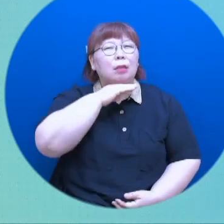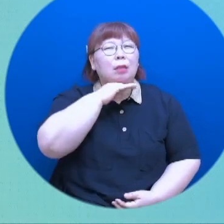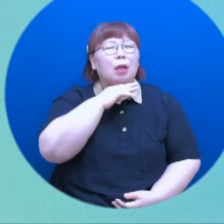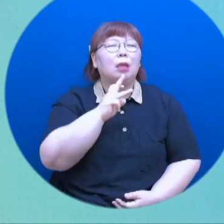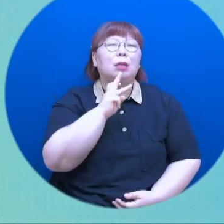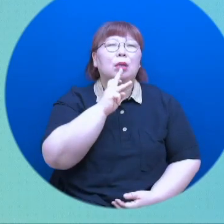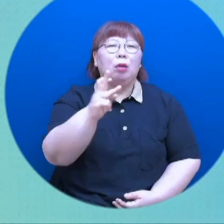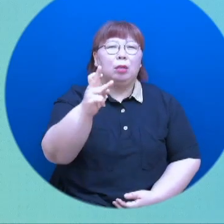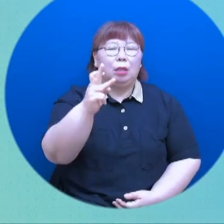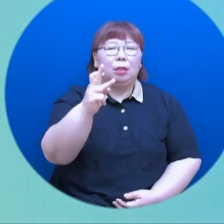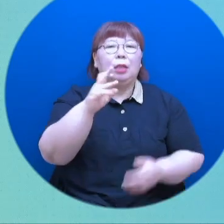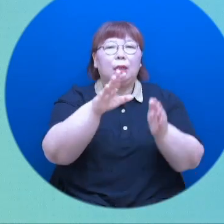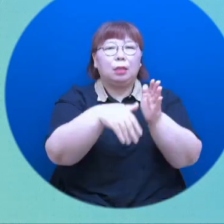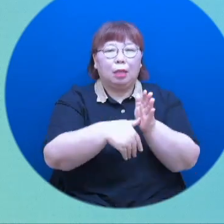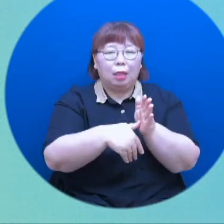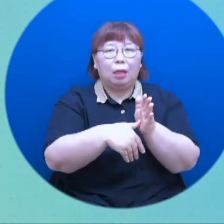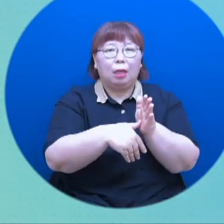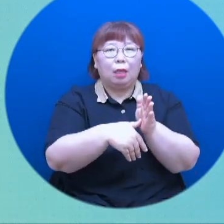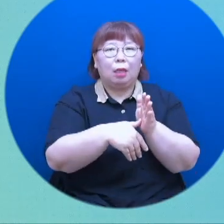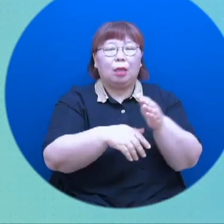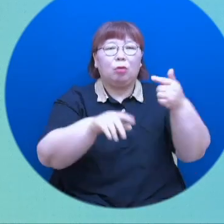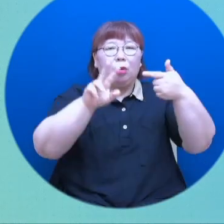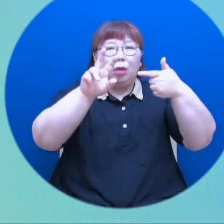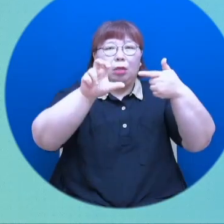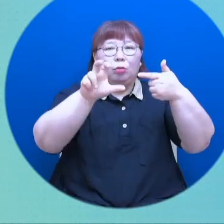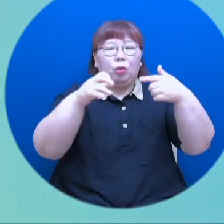13살 때 유교가 발발됩니다.